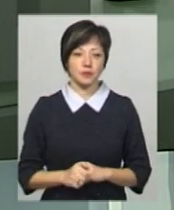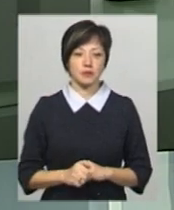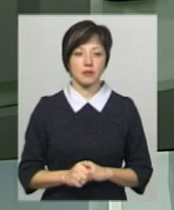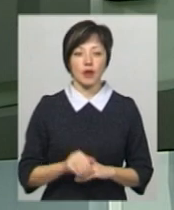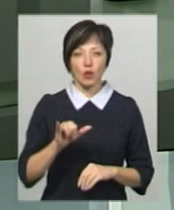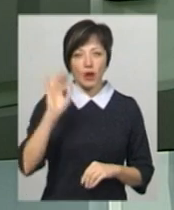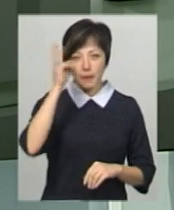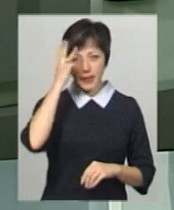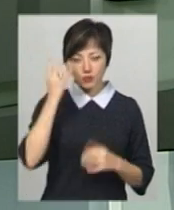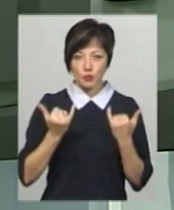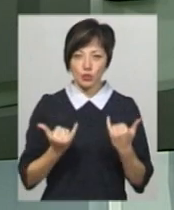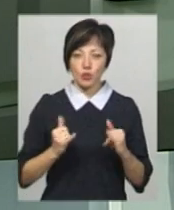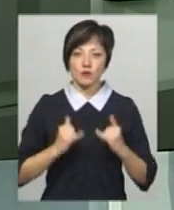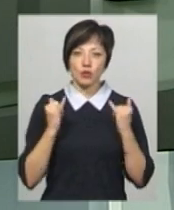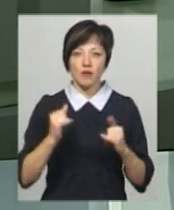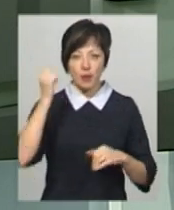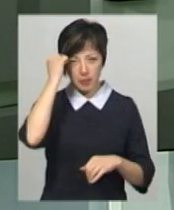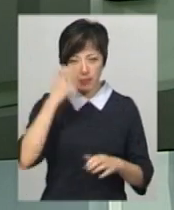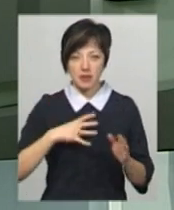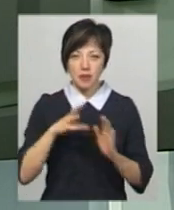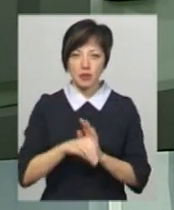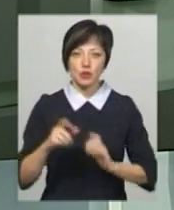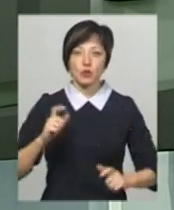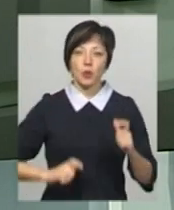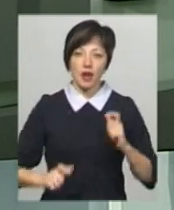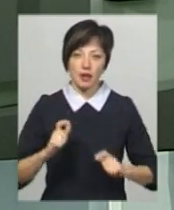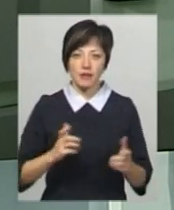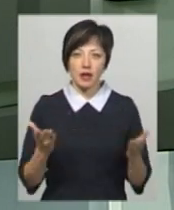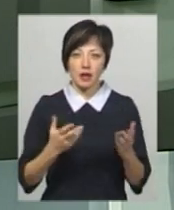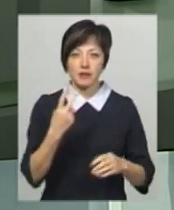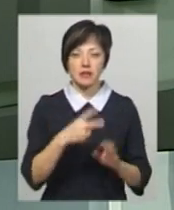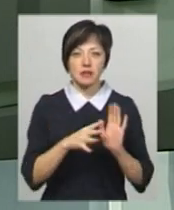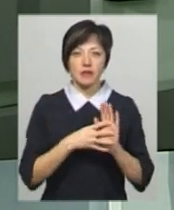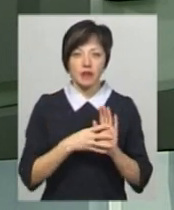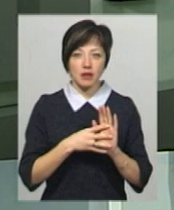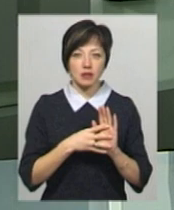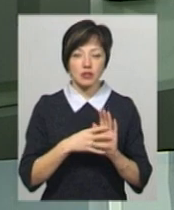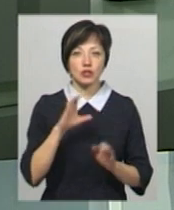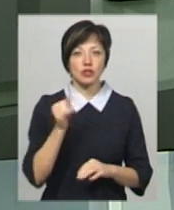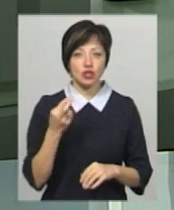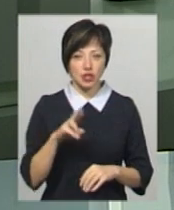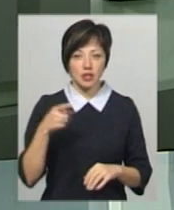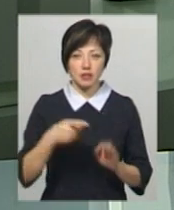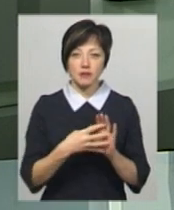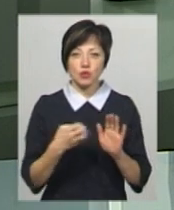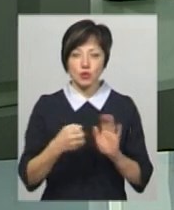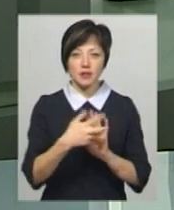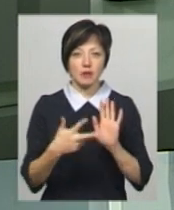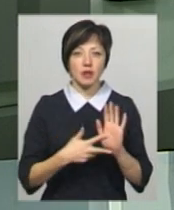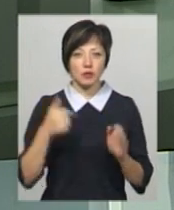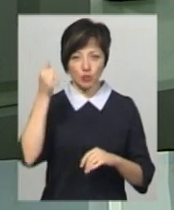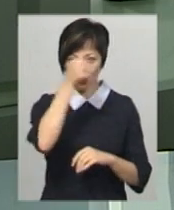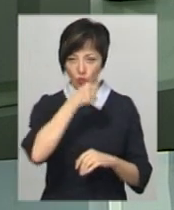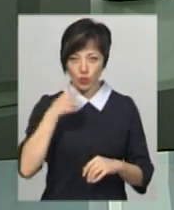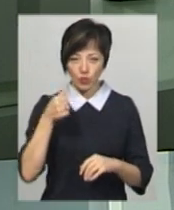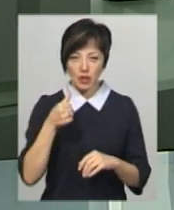У Хмельницькому сьогодні вшанували пам'ять загиблих студентів, які 29 січня 1918